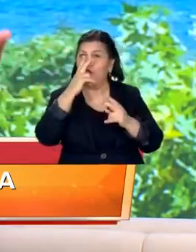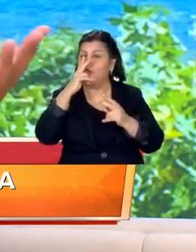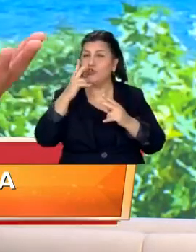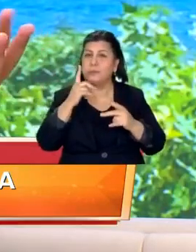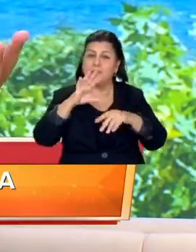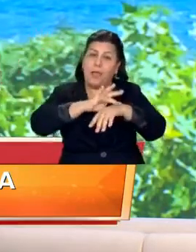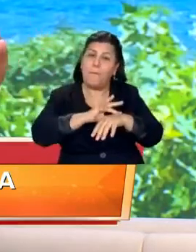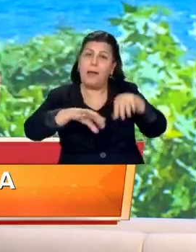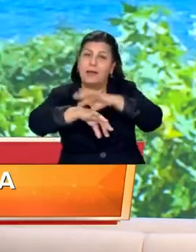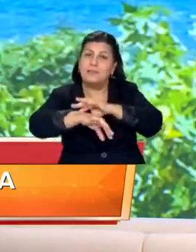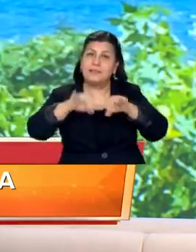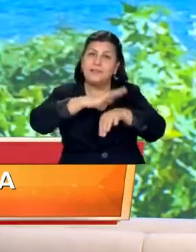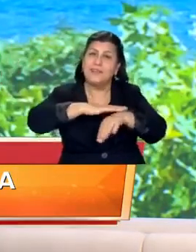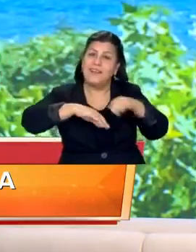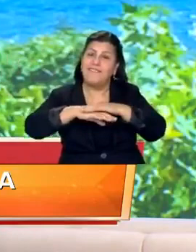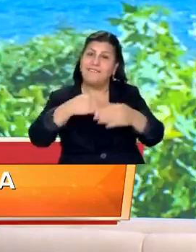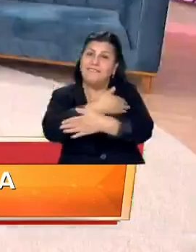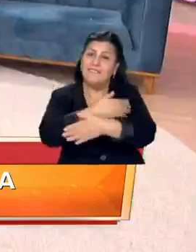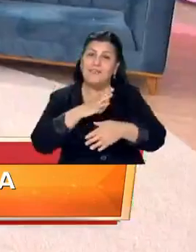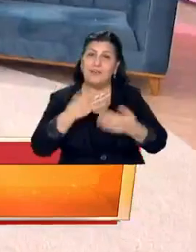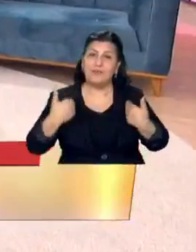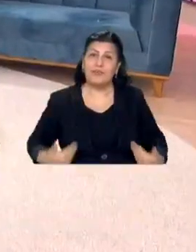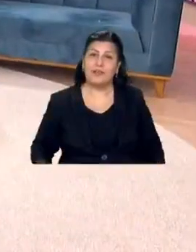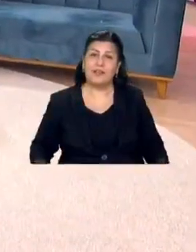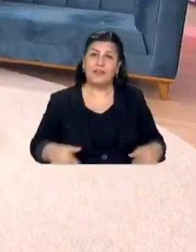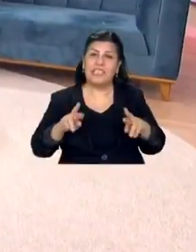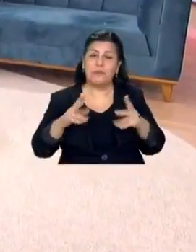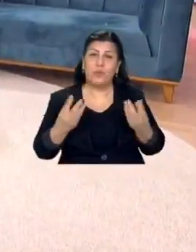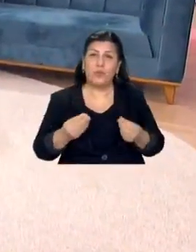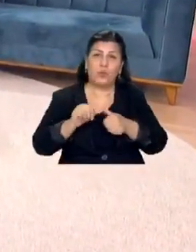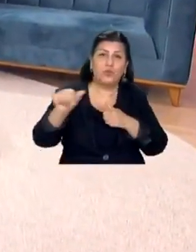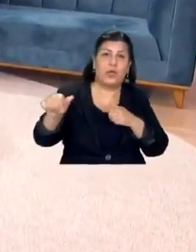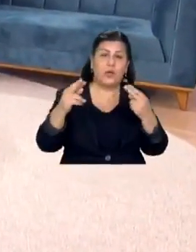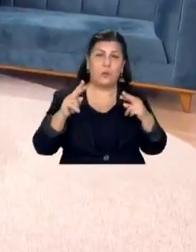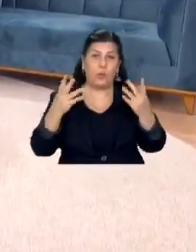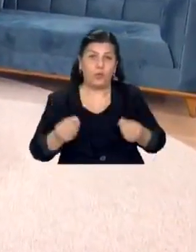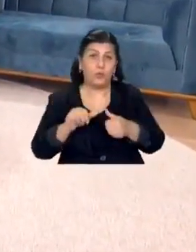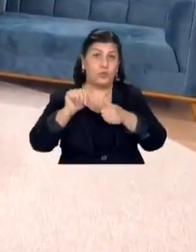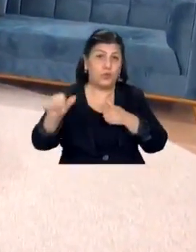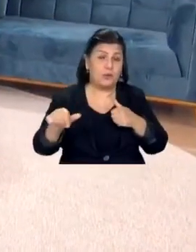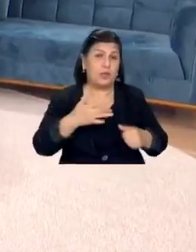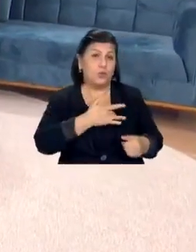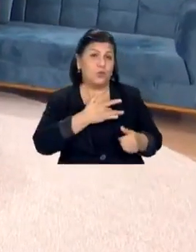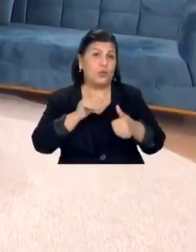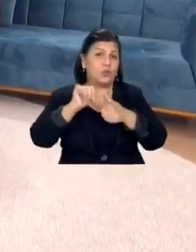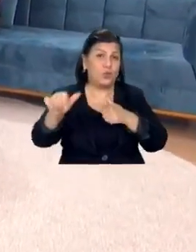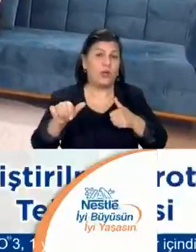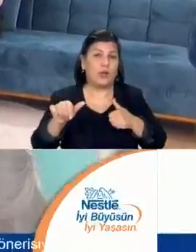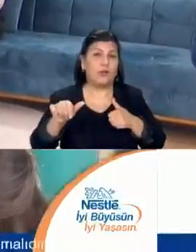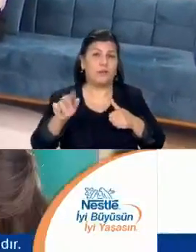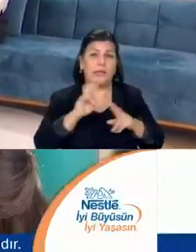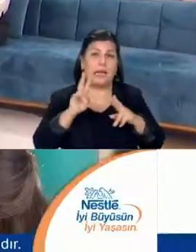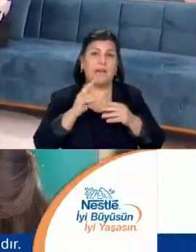the V1 temas vardır Bu ne yapıyor bizi fiziksel olarak uzaklaştırıyor fiziksel uzaklaşma duygusal uzaklaşmayı